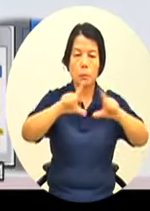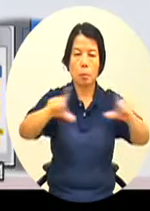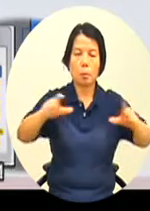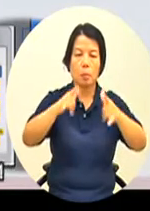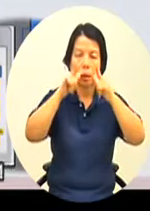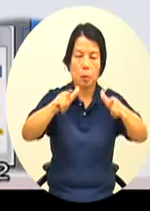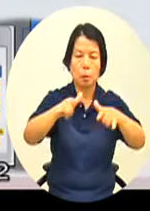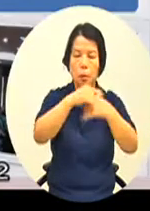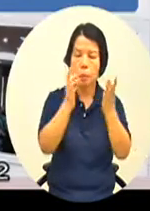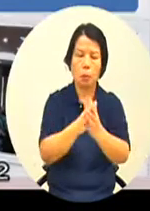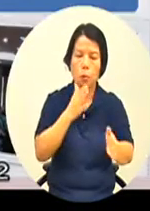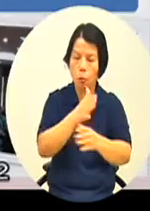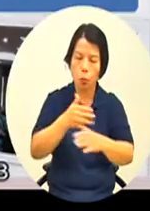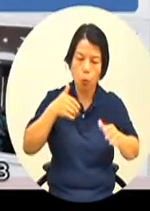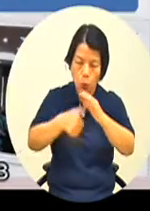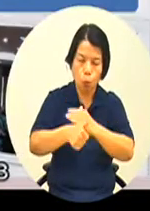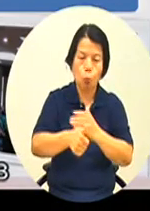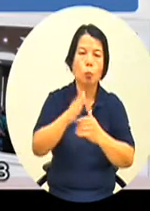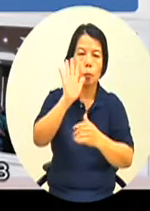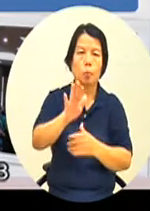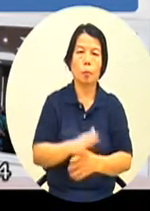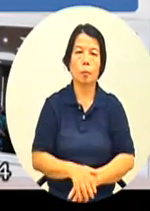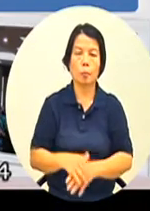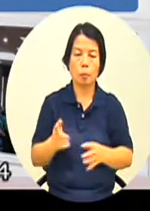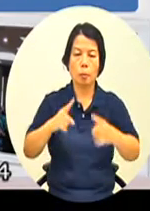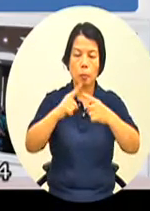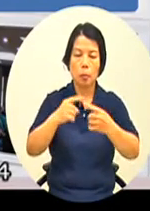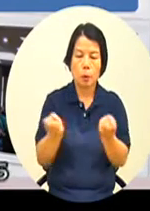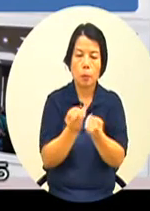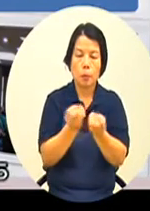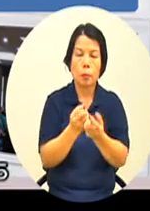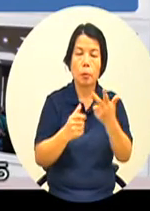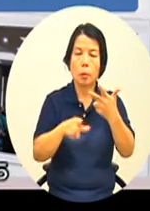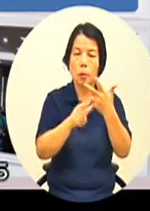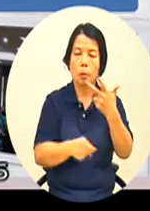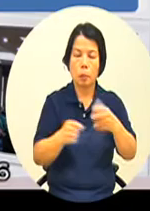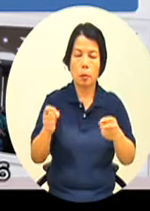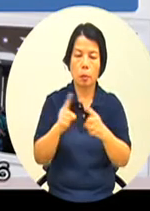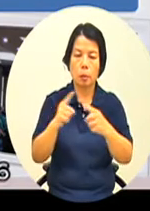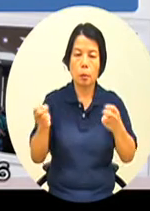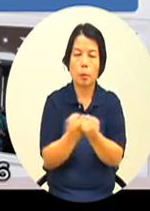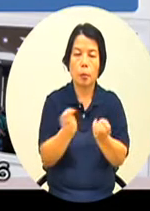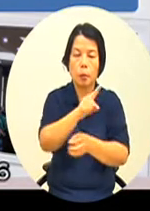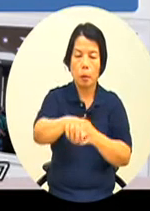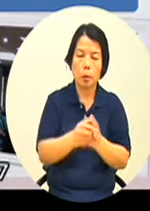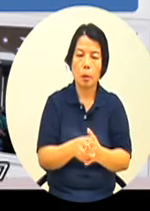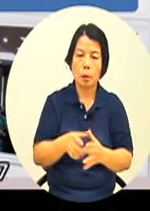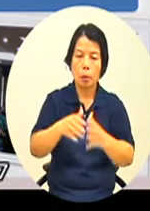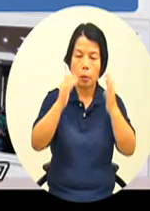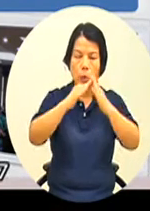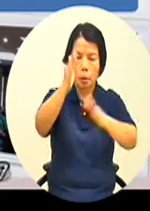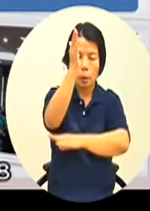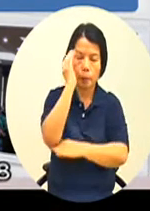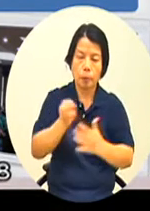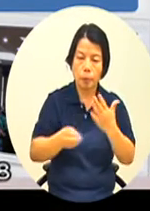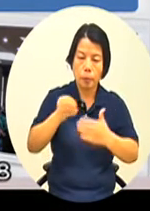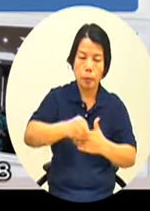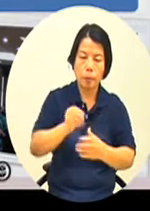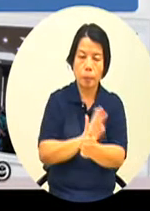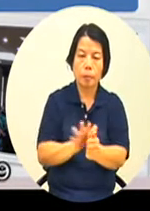围。今年6月在仁华中心举办提升政府服务品质研习课程，一共